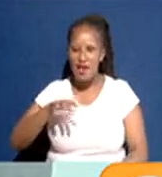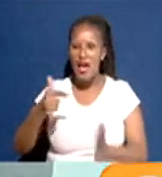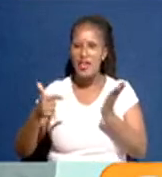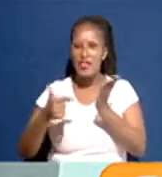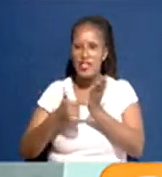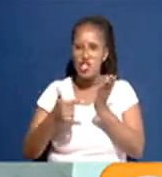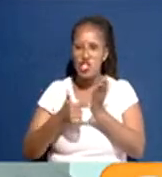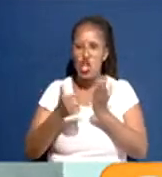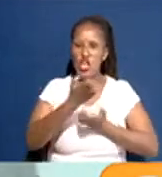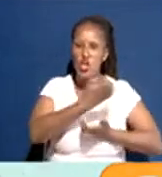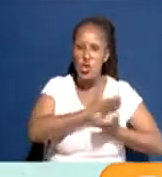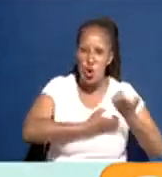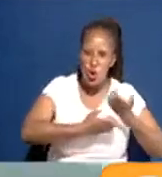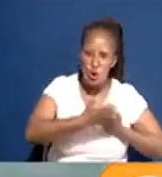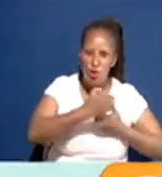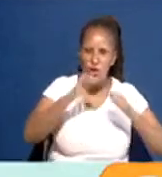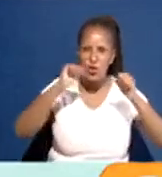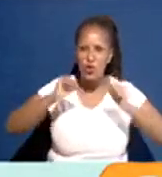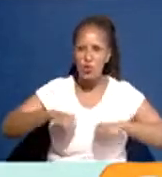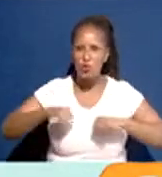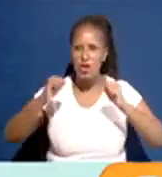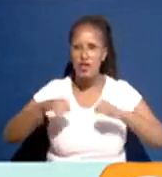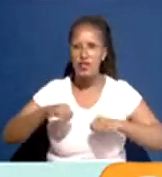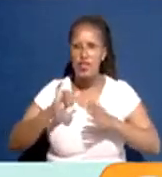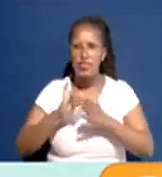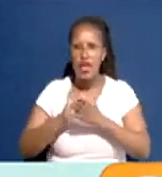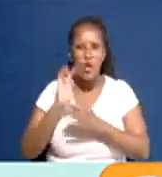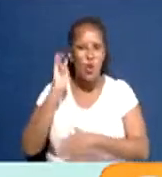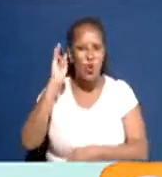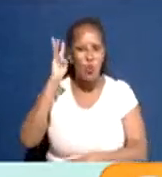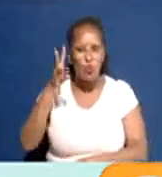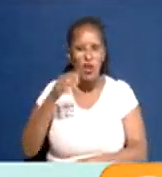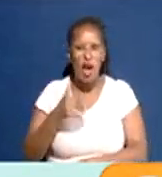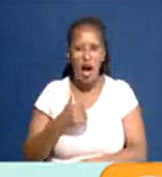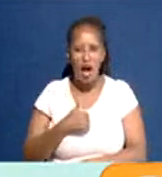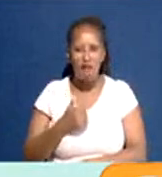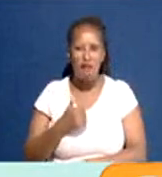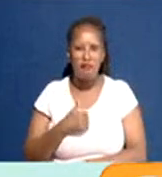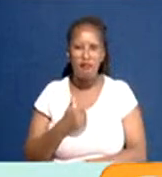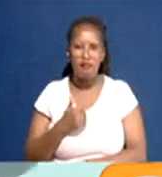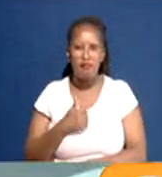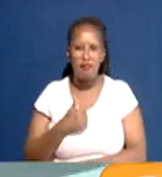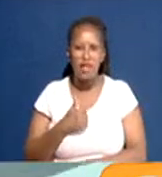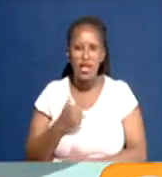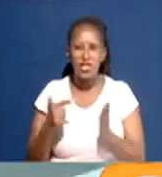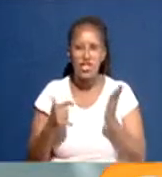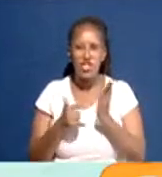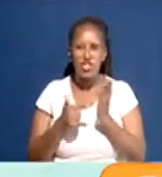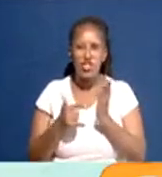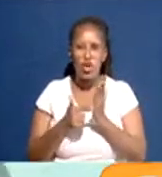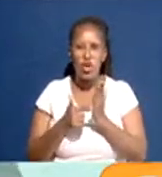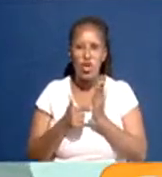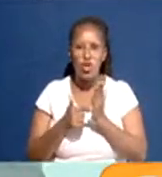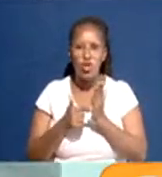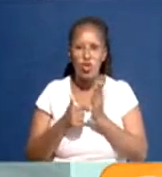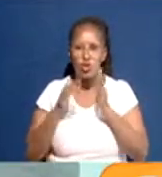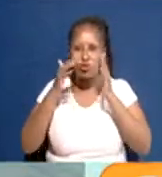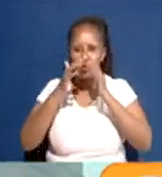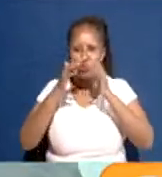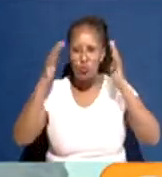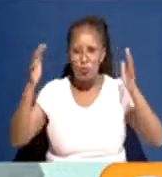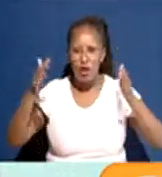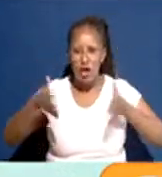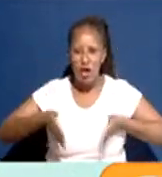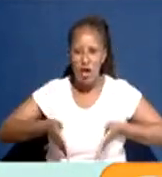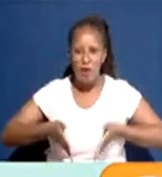economy, tulikubaliana ya kwamba tutaweka ile tunaita digital superhighway.